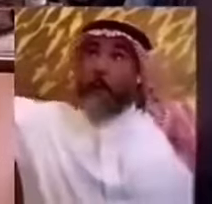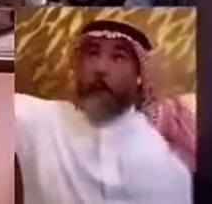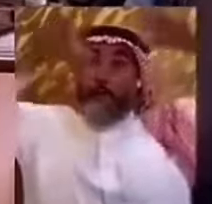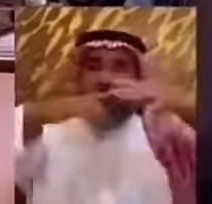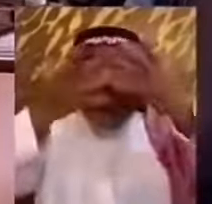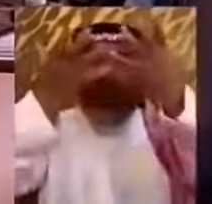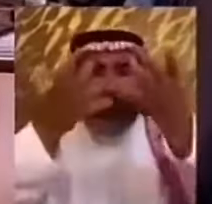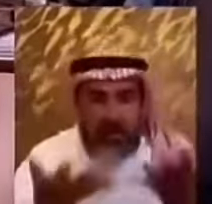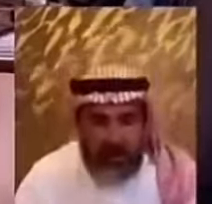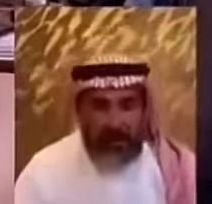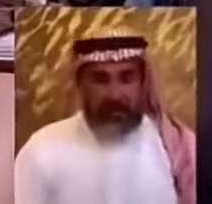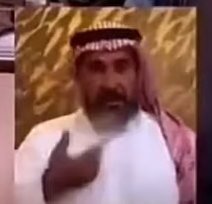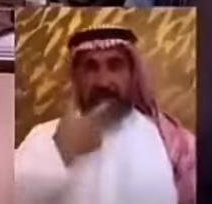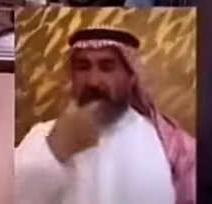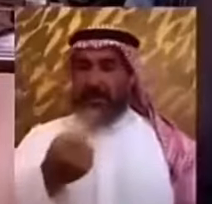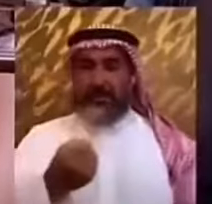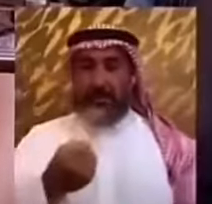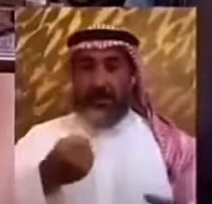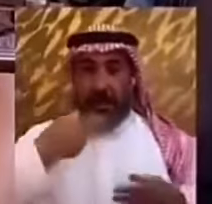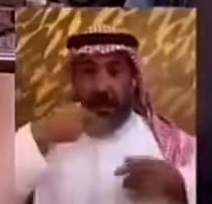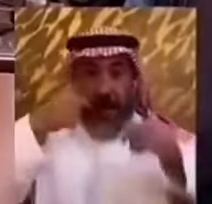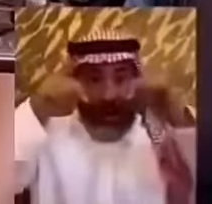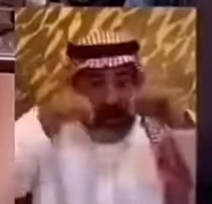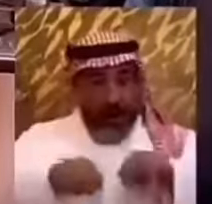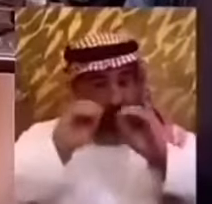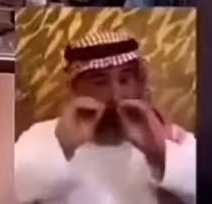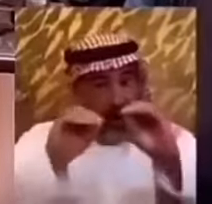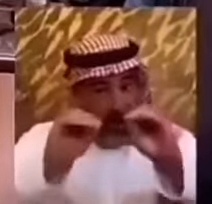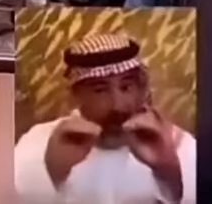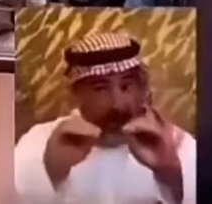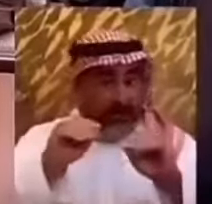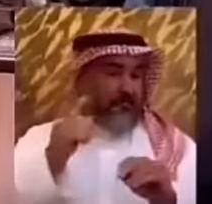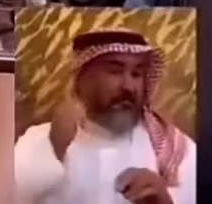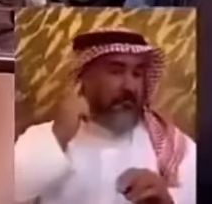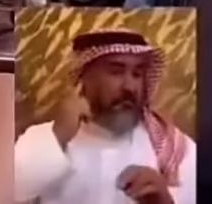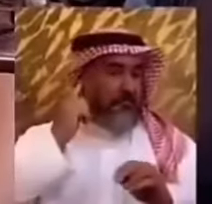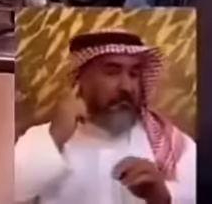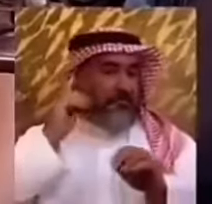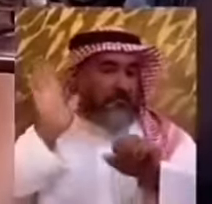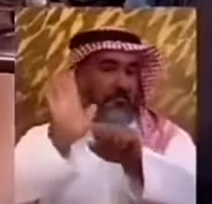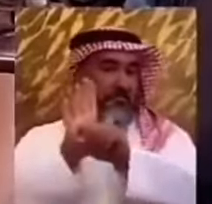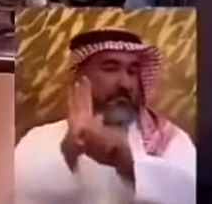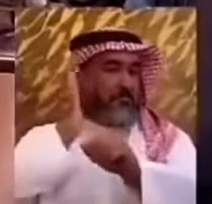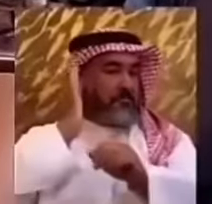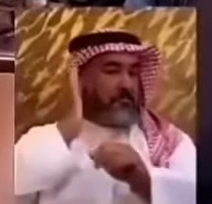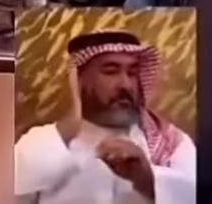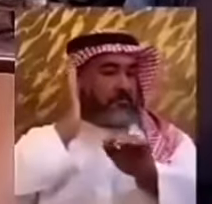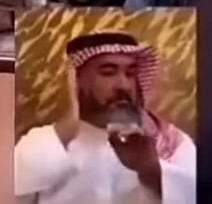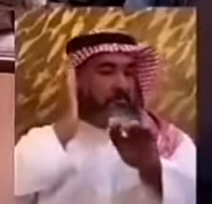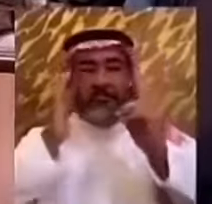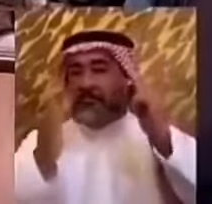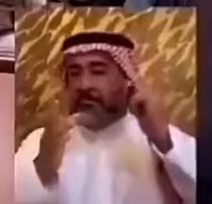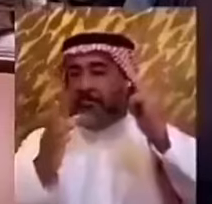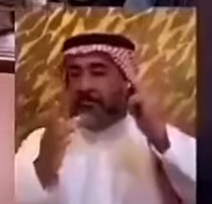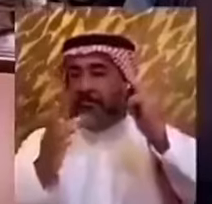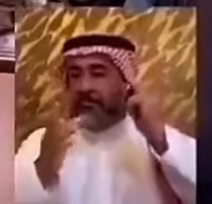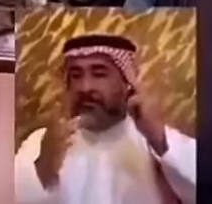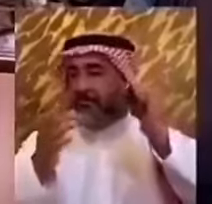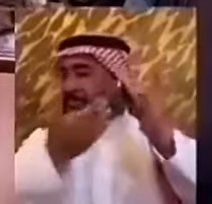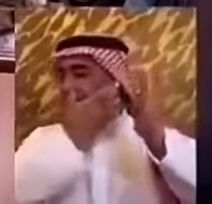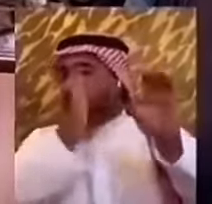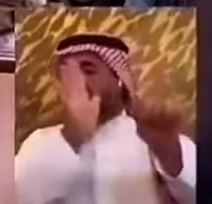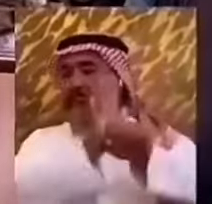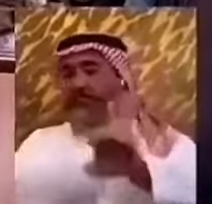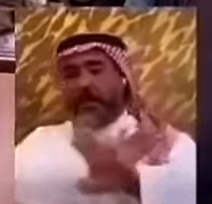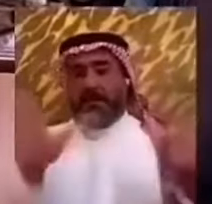هالهموم. ولهذا حط بهذي طين وهذي عجين، عن